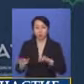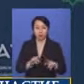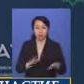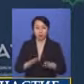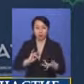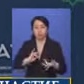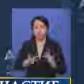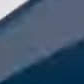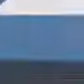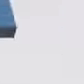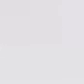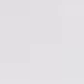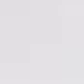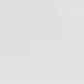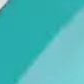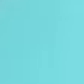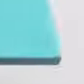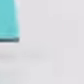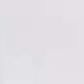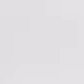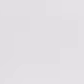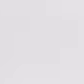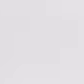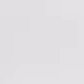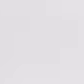в онлайн-формате.